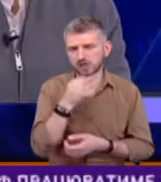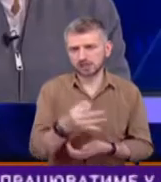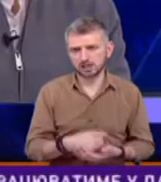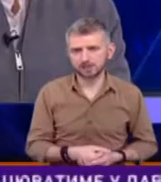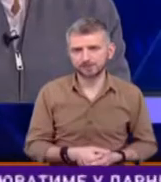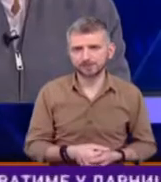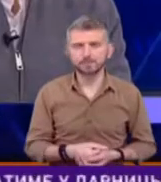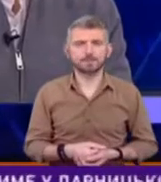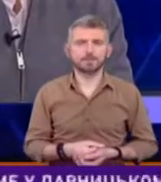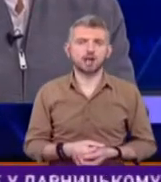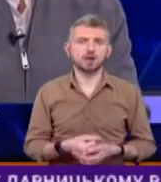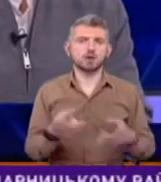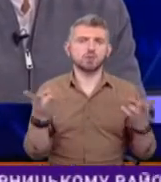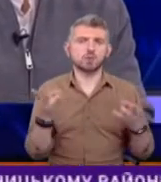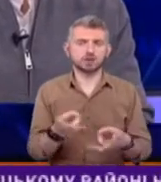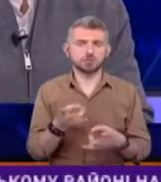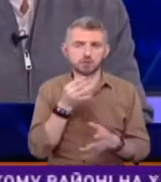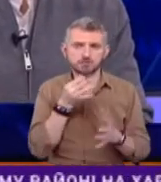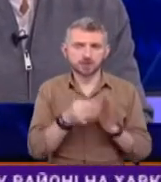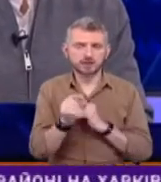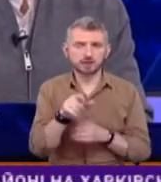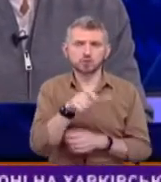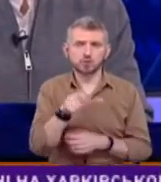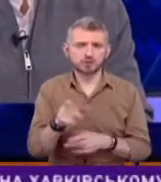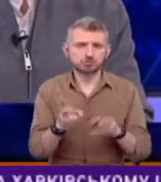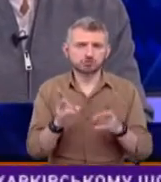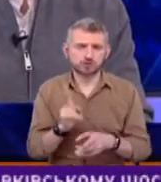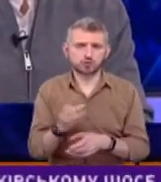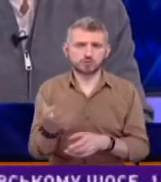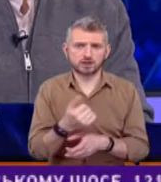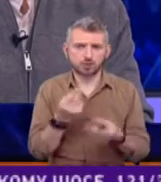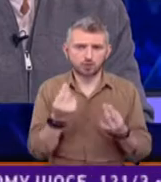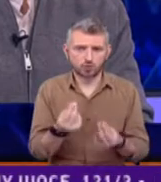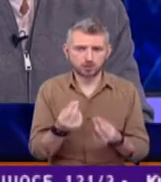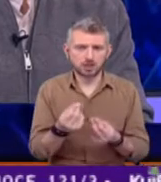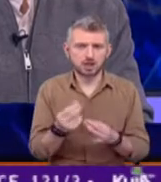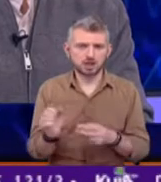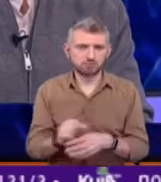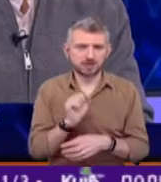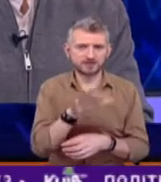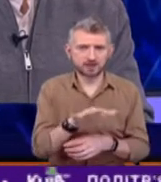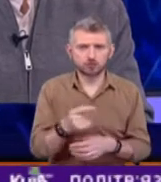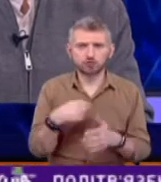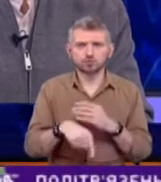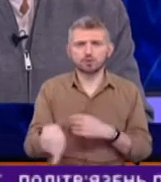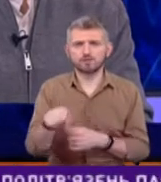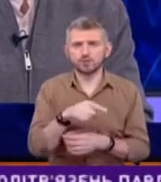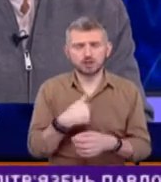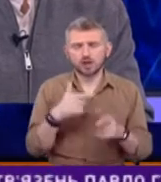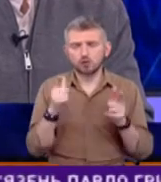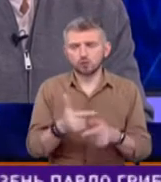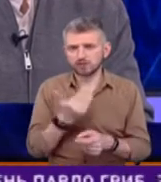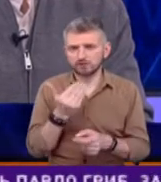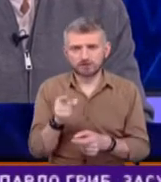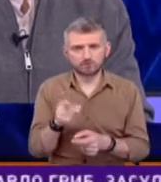сказати. Потрібно підказати тим людям нещасним, котрі взяли гроші і переслали, так? Тому що вони, я згодний з вами,